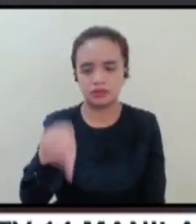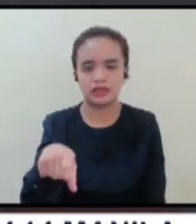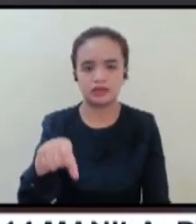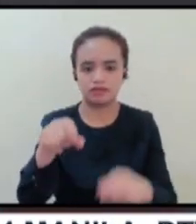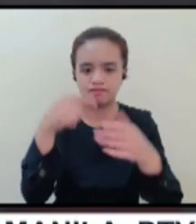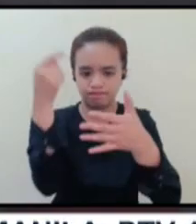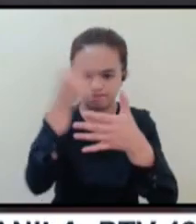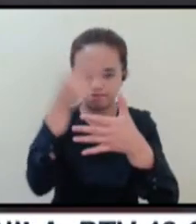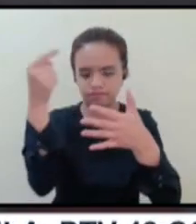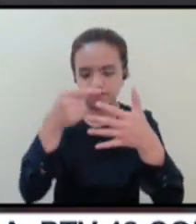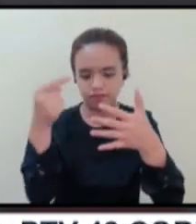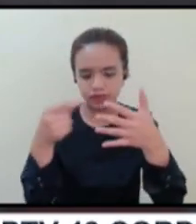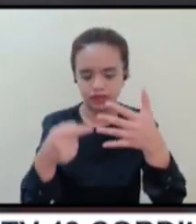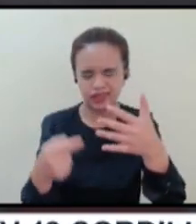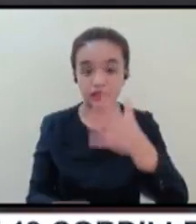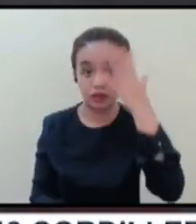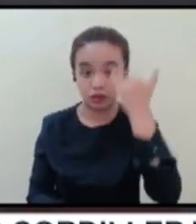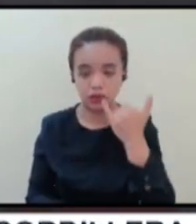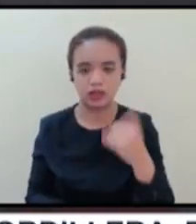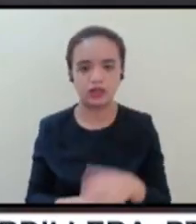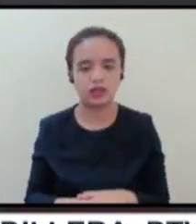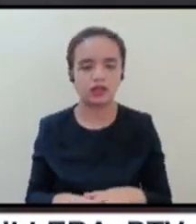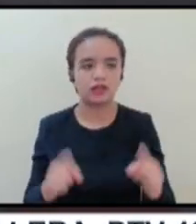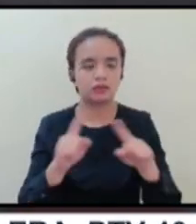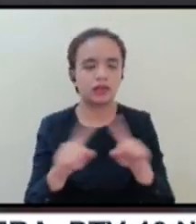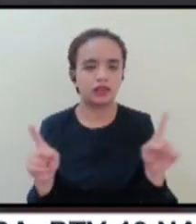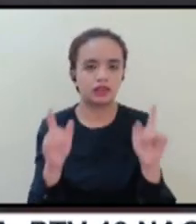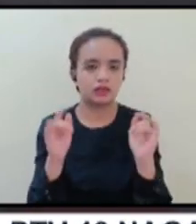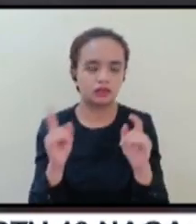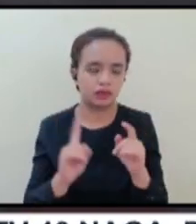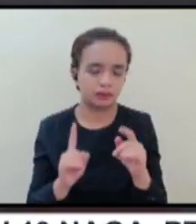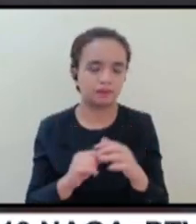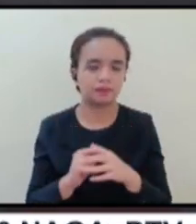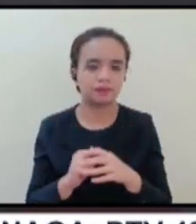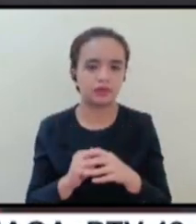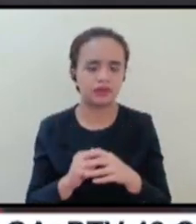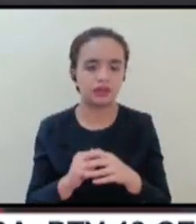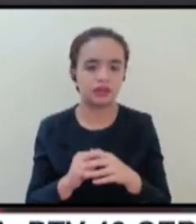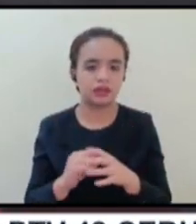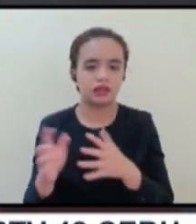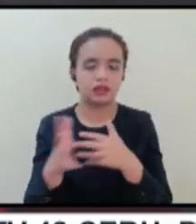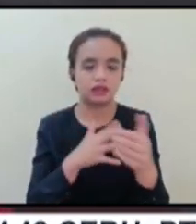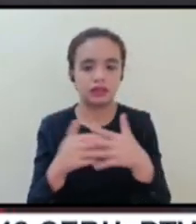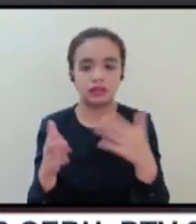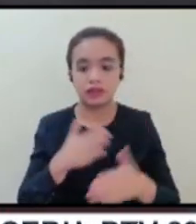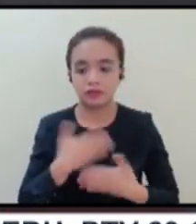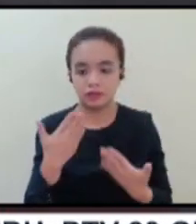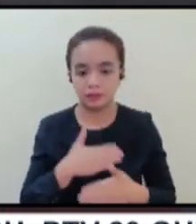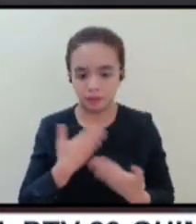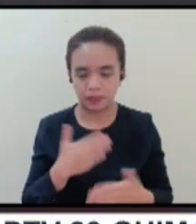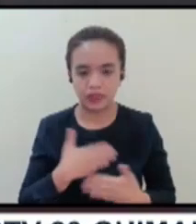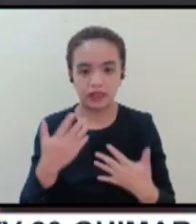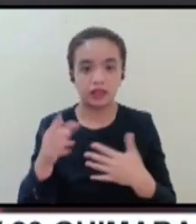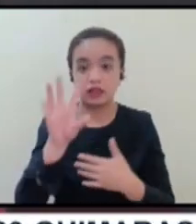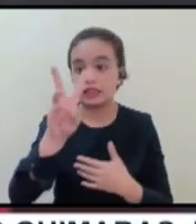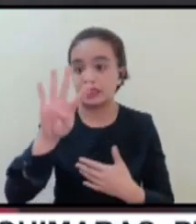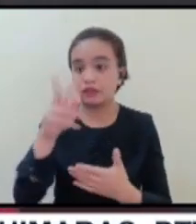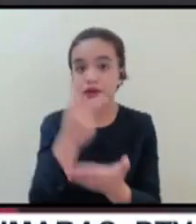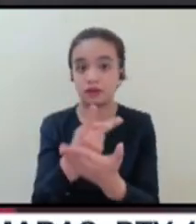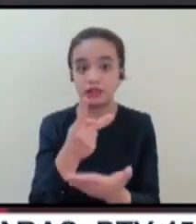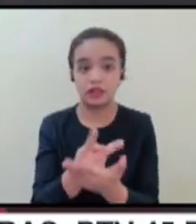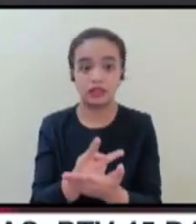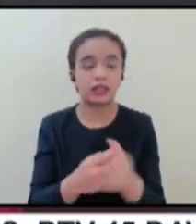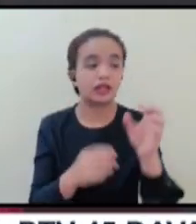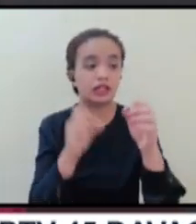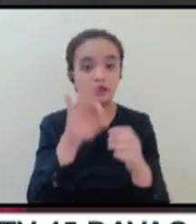himayin. Kasi, but the bottom line is this. Sa halip na matuwa, kasi ang ibig sabihin ng 64, pag 65